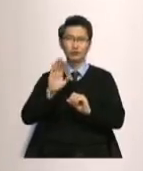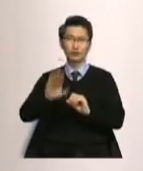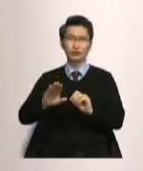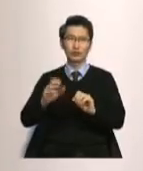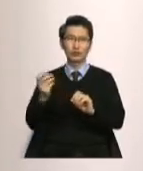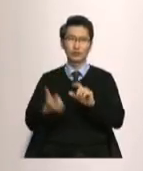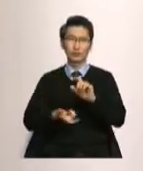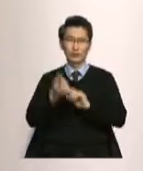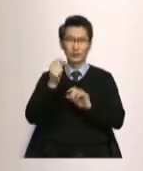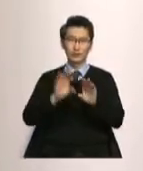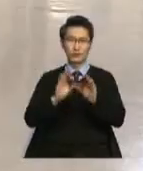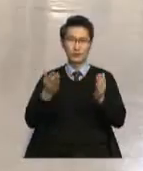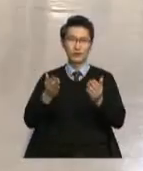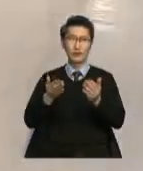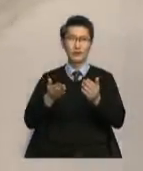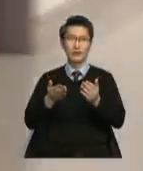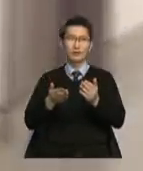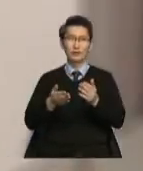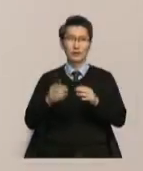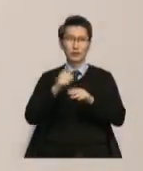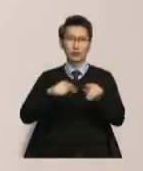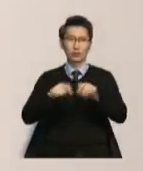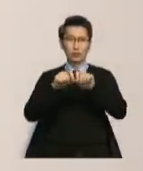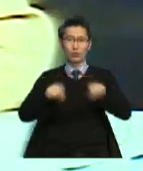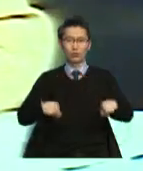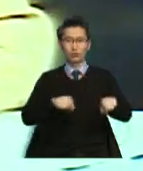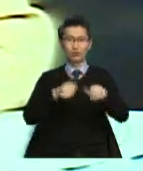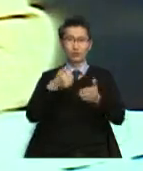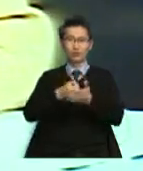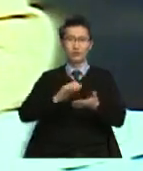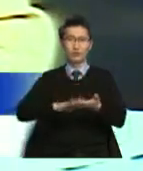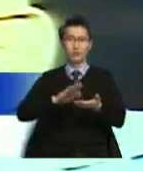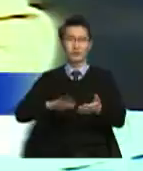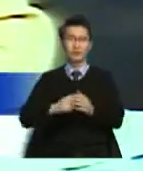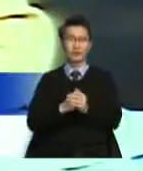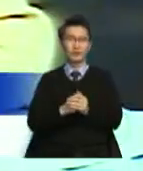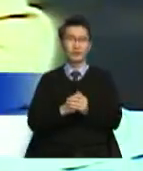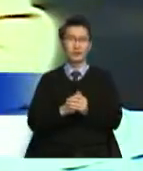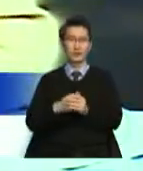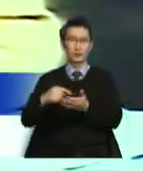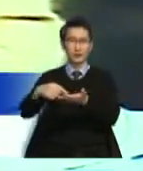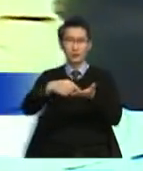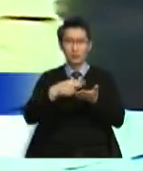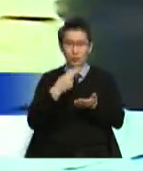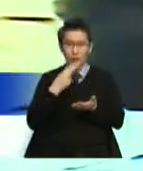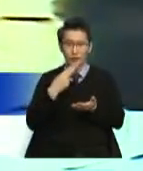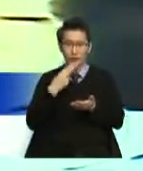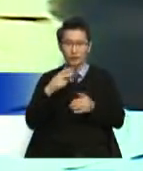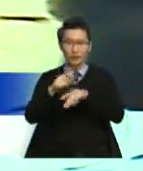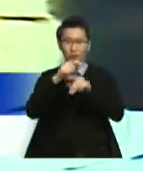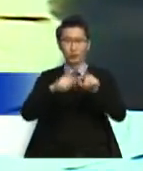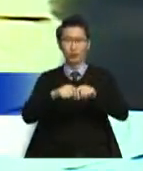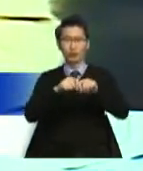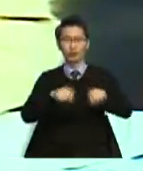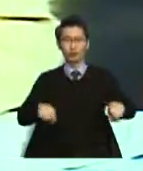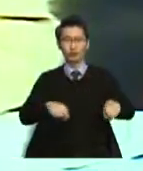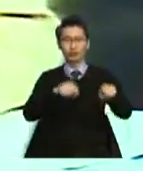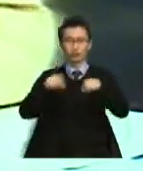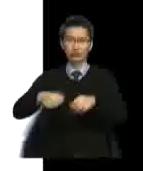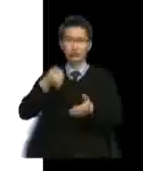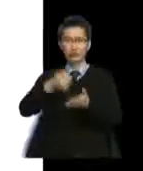속개된 회의에서는 바로 보류 결정이 내려졌습니다. 의의가 없으므로 보류되었음을 선포합니다.